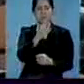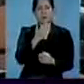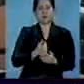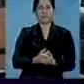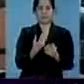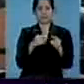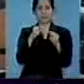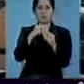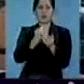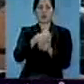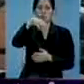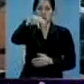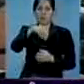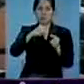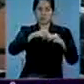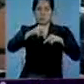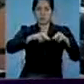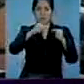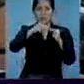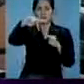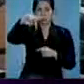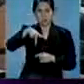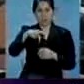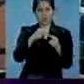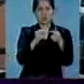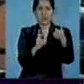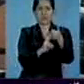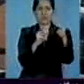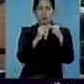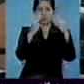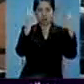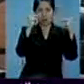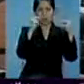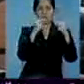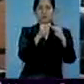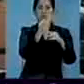สุเทพเทือกสุบรรณไปทำหน้าที่เป็นประธานคณะกรรมการคดีพิเศ